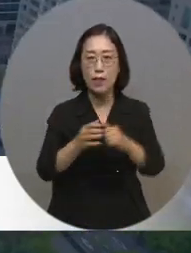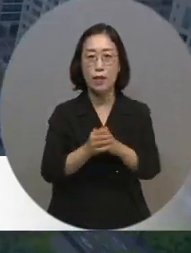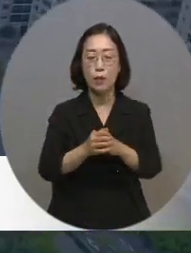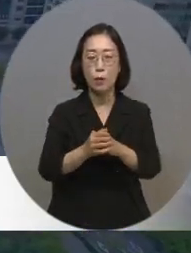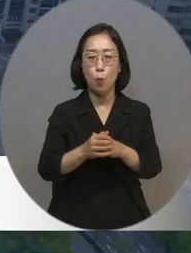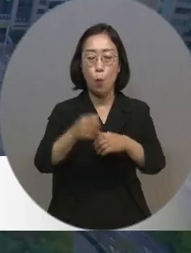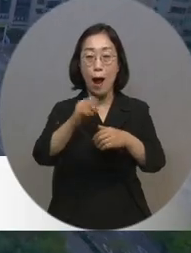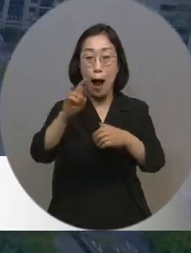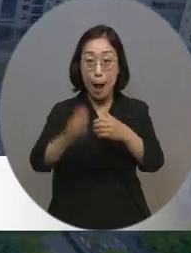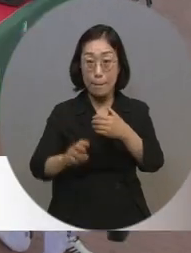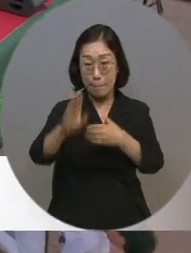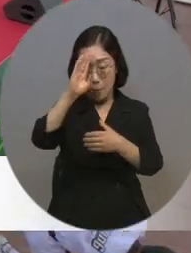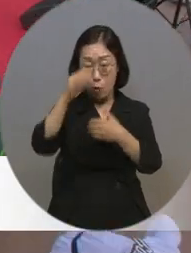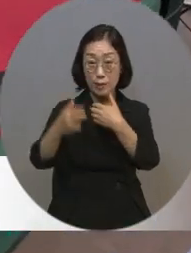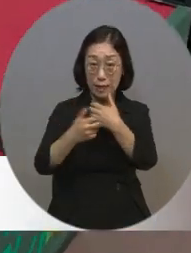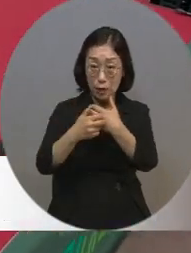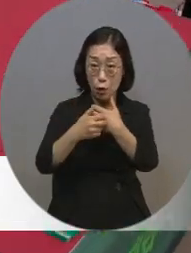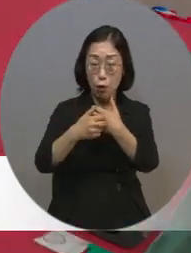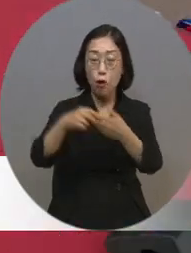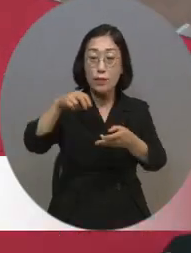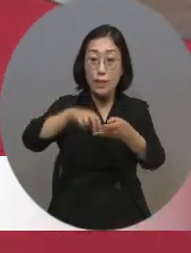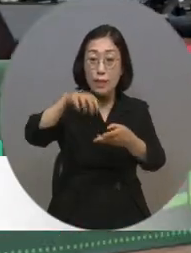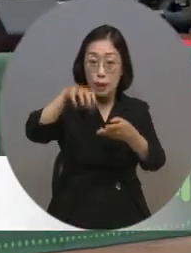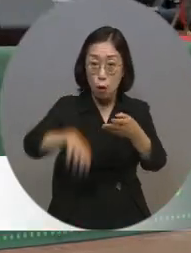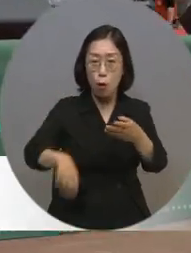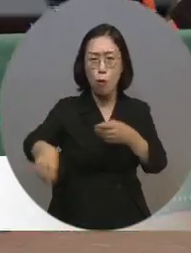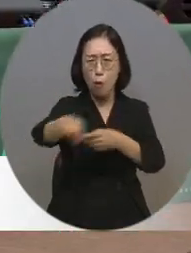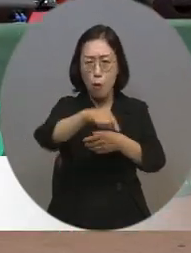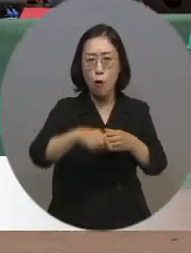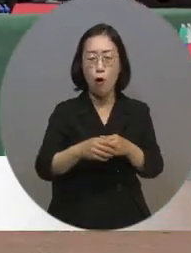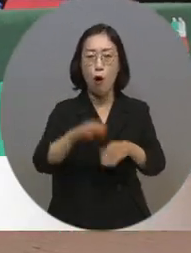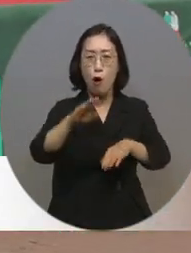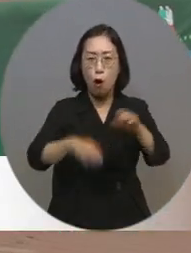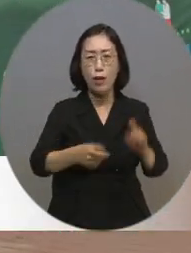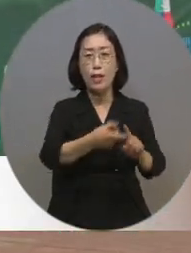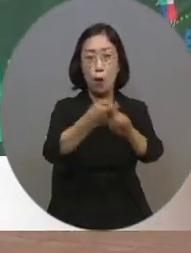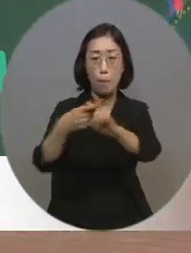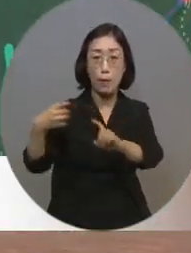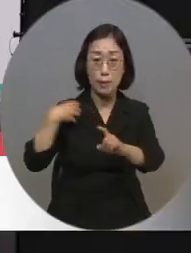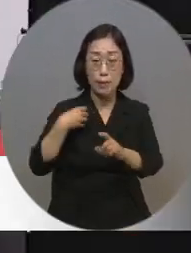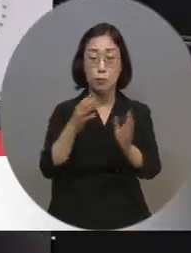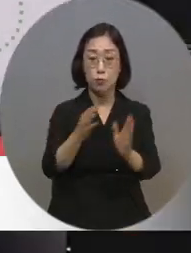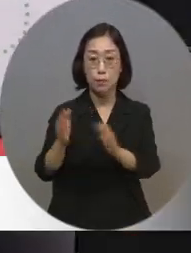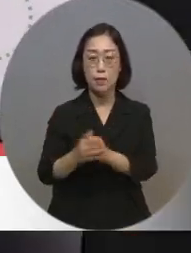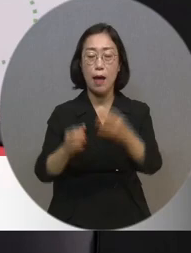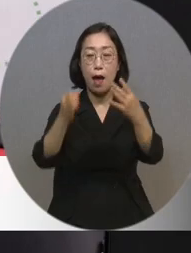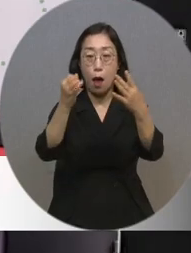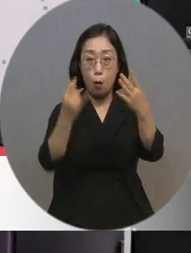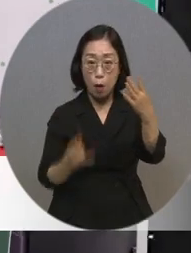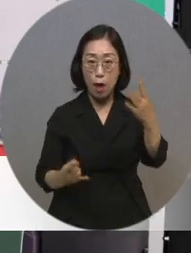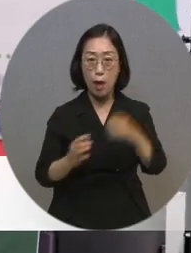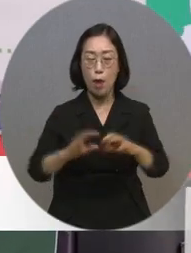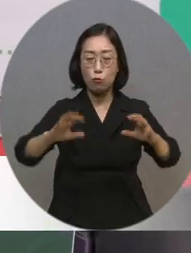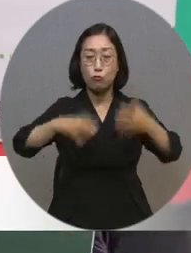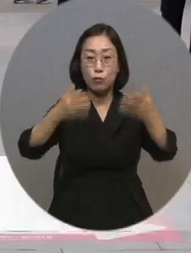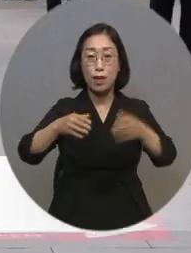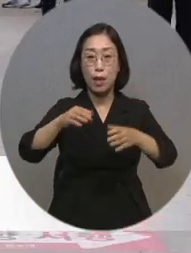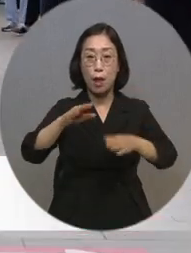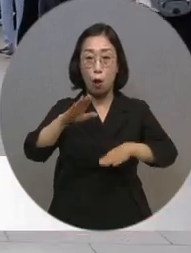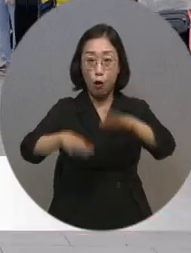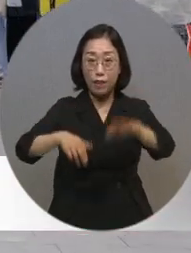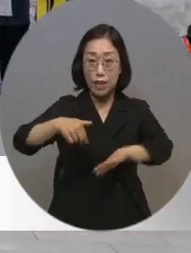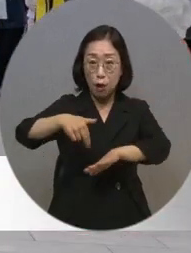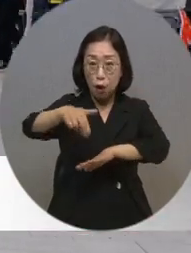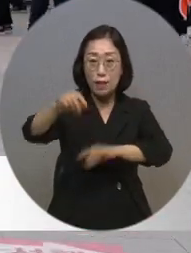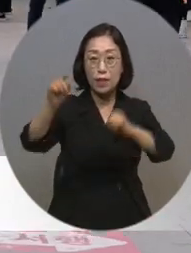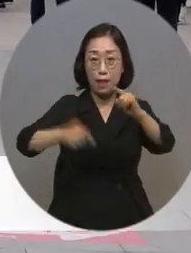그리고 고양상공회의소의 공동후원과 함께 고양시 걷기연맹 주관으로 제4회 고양 국제걷기대회가 지난